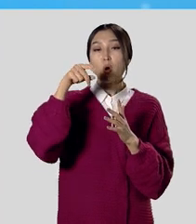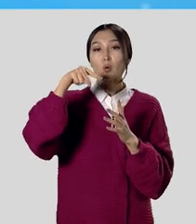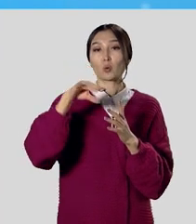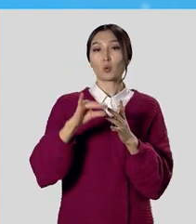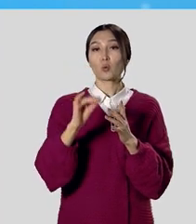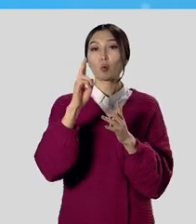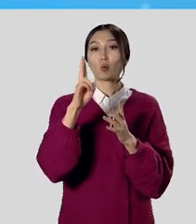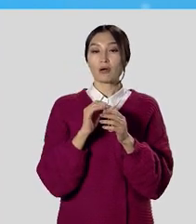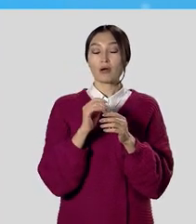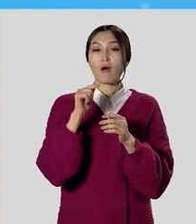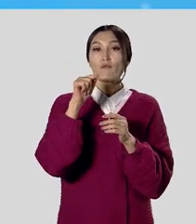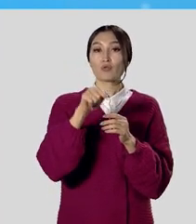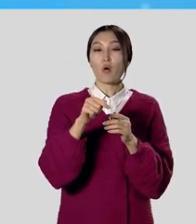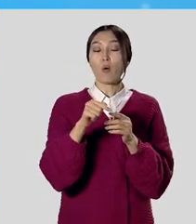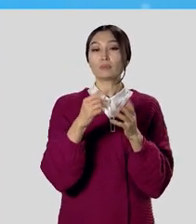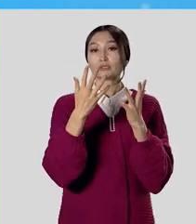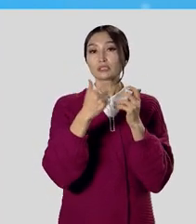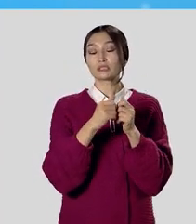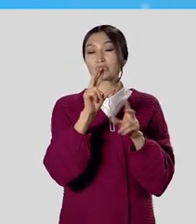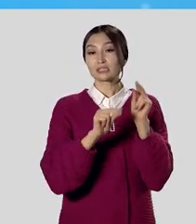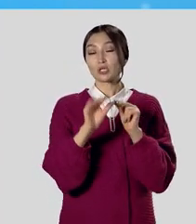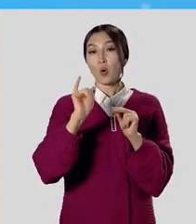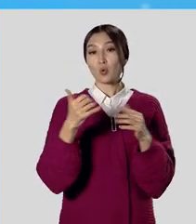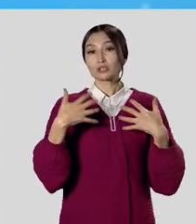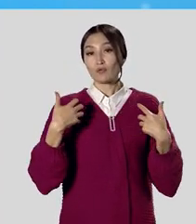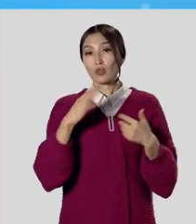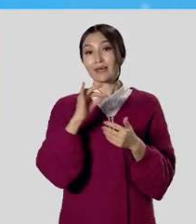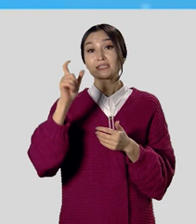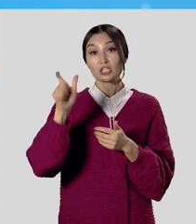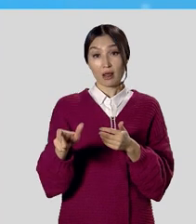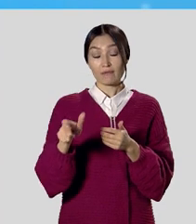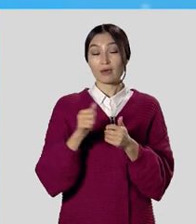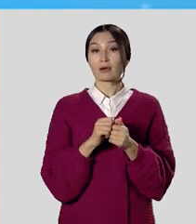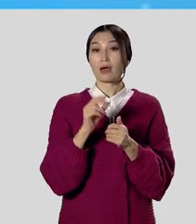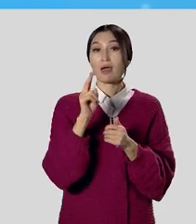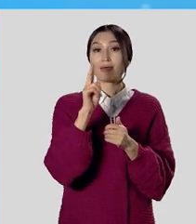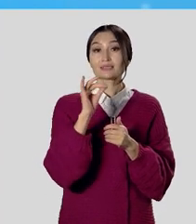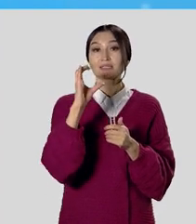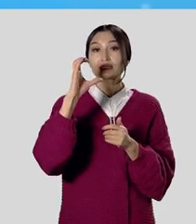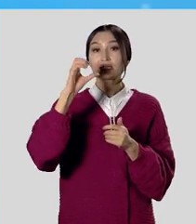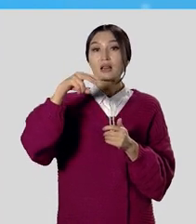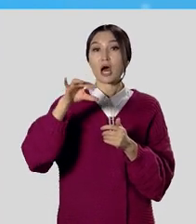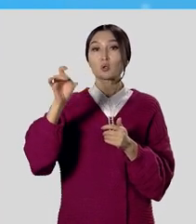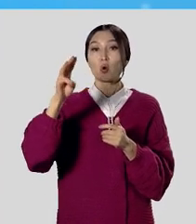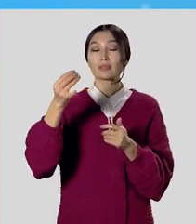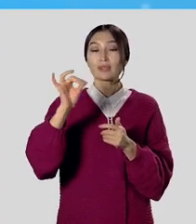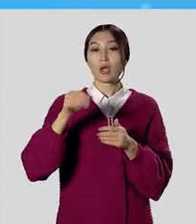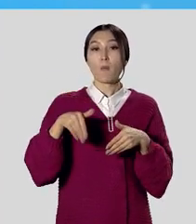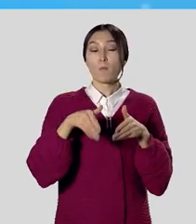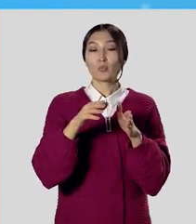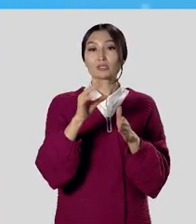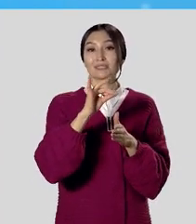аэробных организмов, в том числе у животных и человека. Кислородный путь